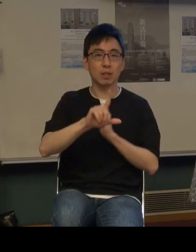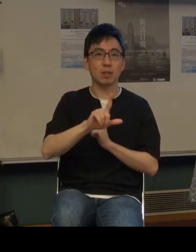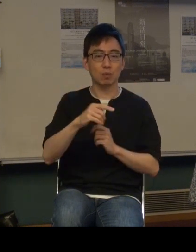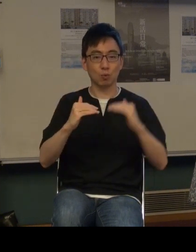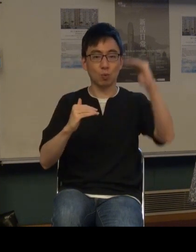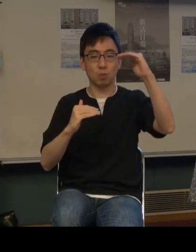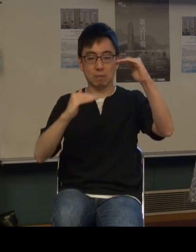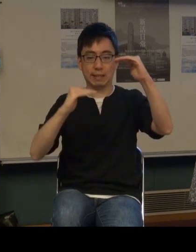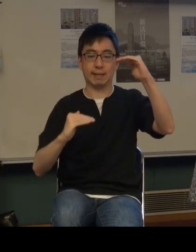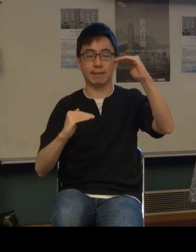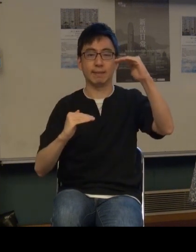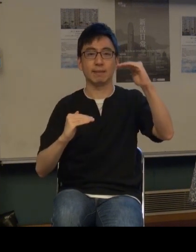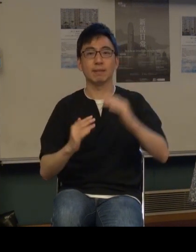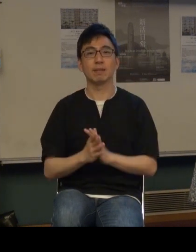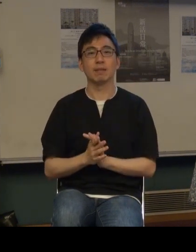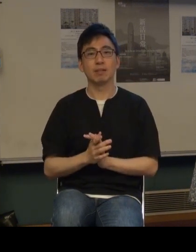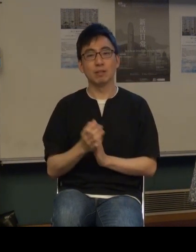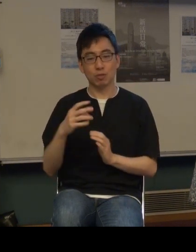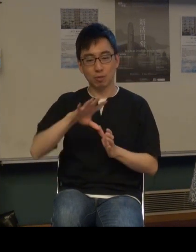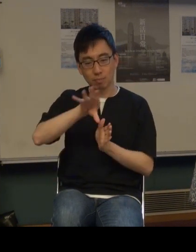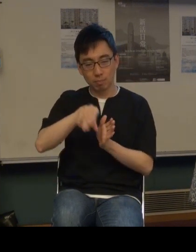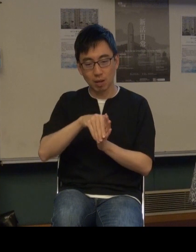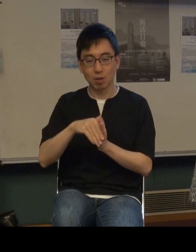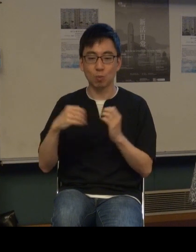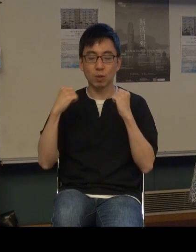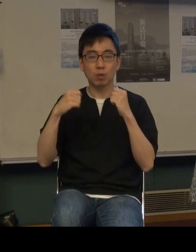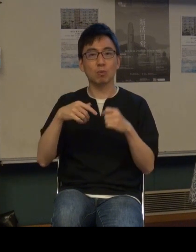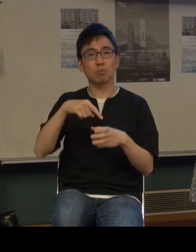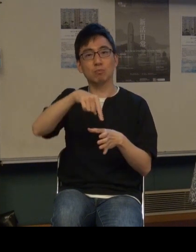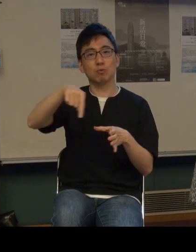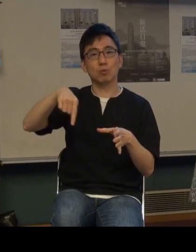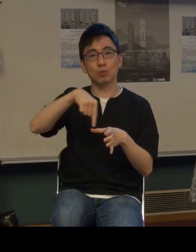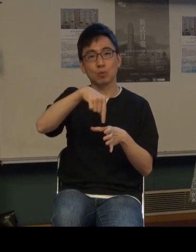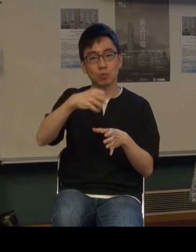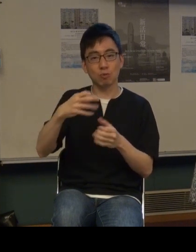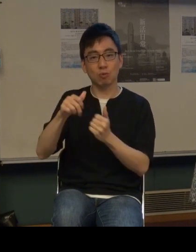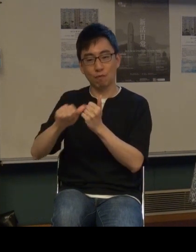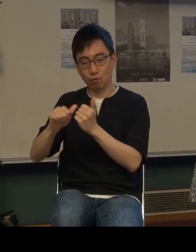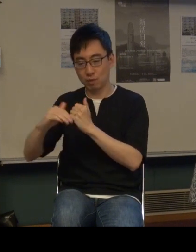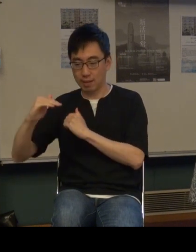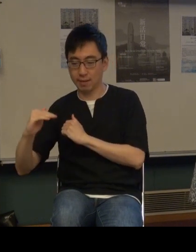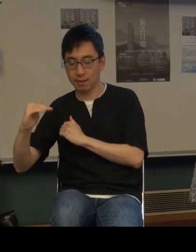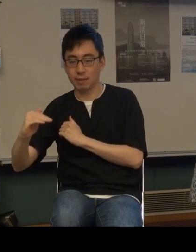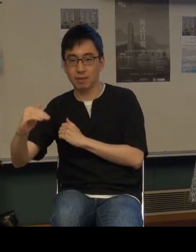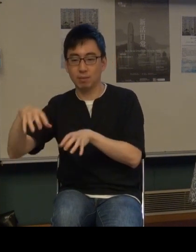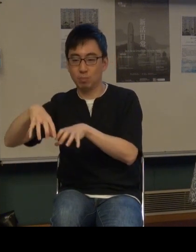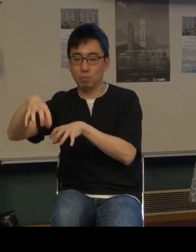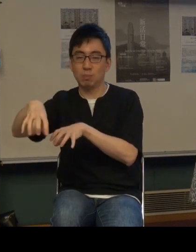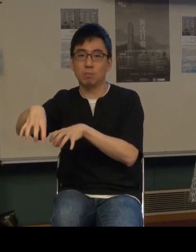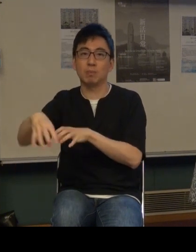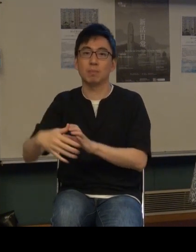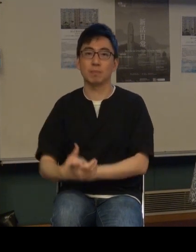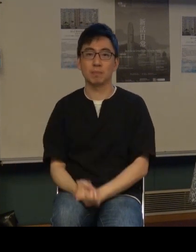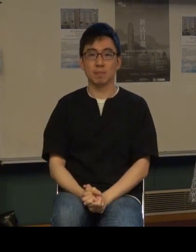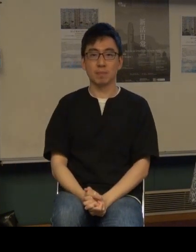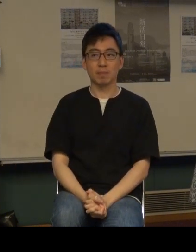高的位一個低的位，包含著一個操場，然後就有一些附帶的低層的建築物在這